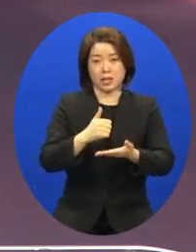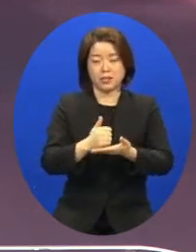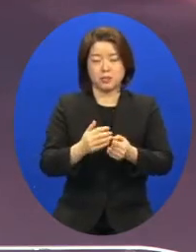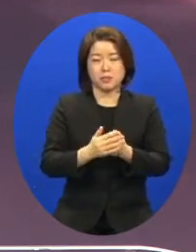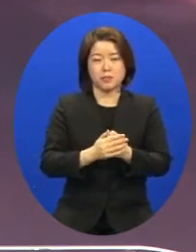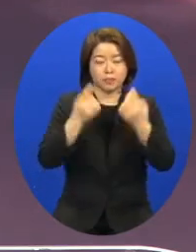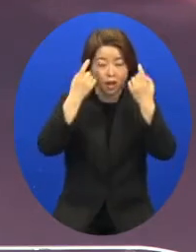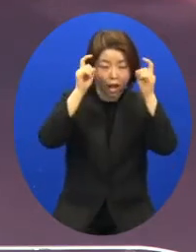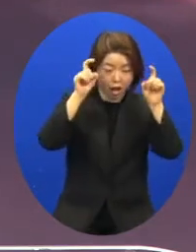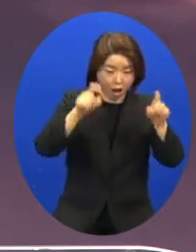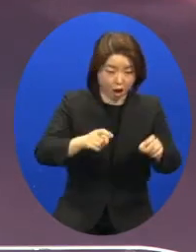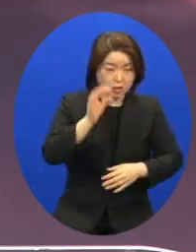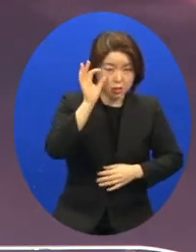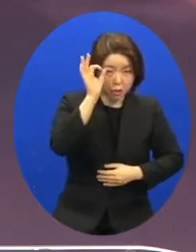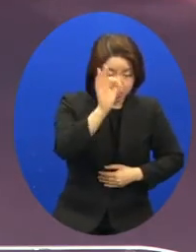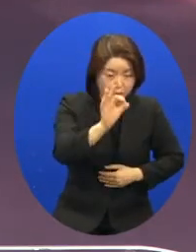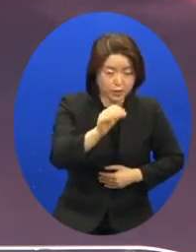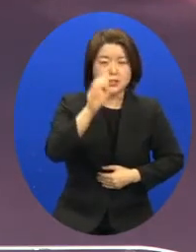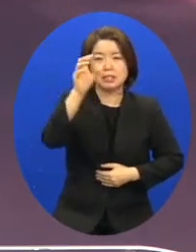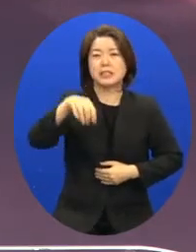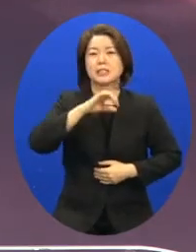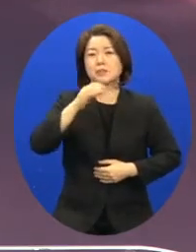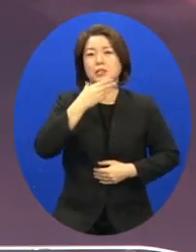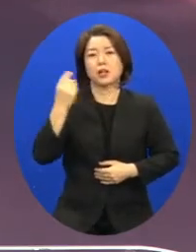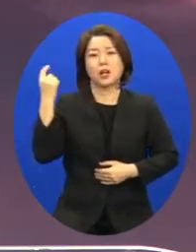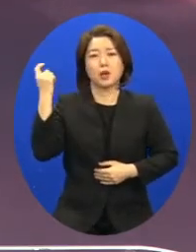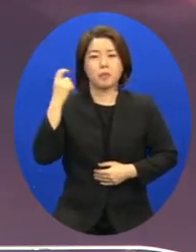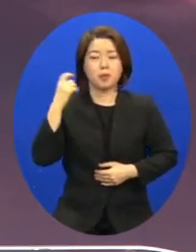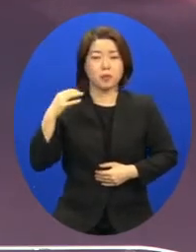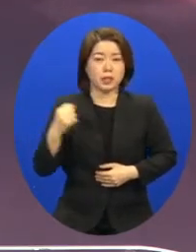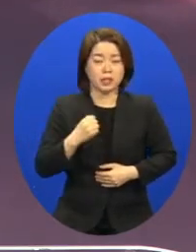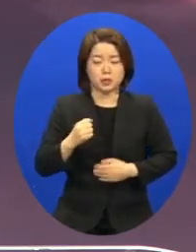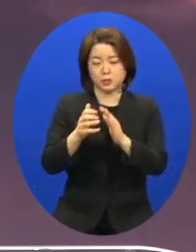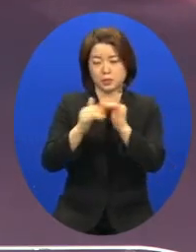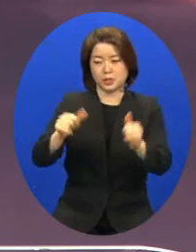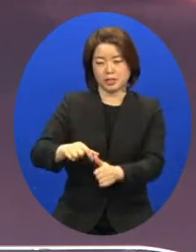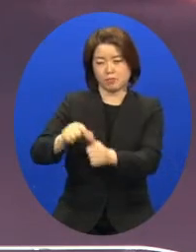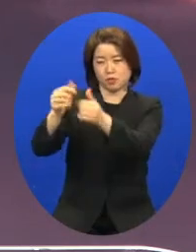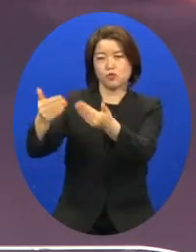보이는 십자가의 복음으로 사람을 구원하신